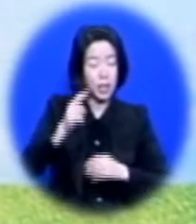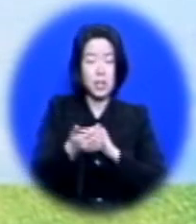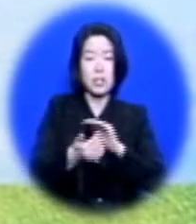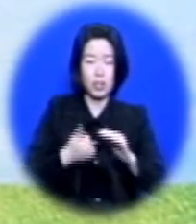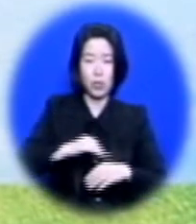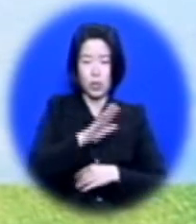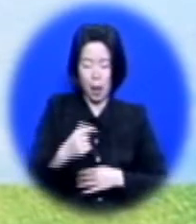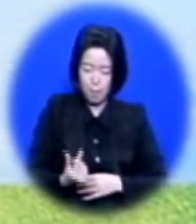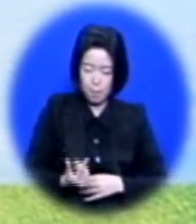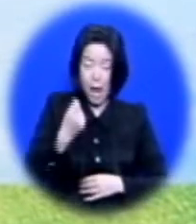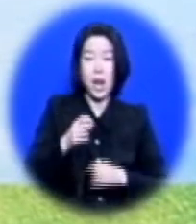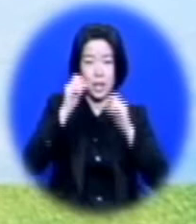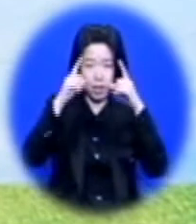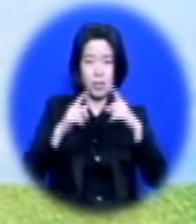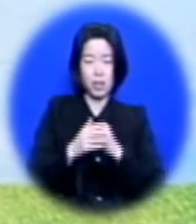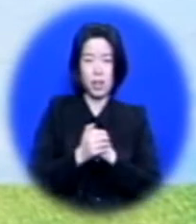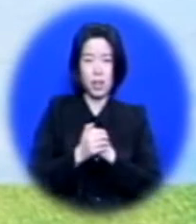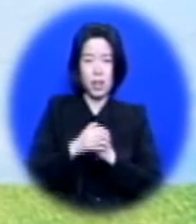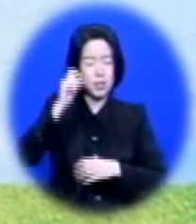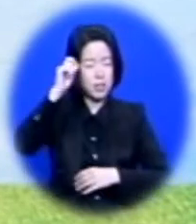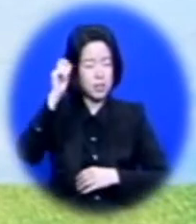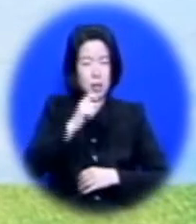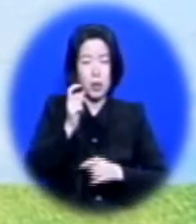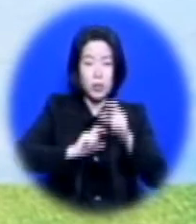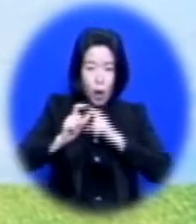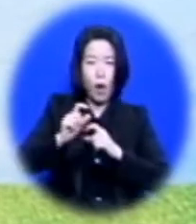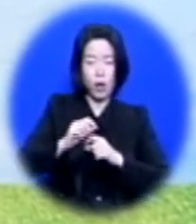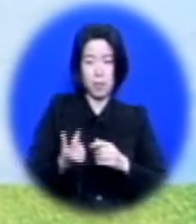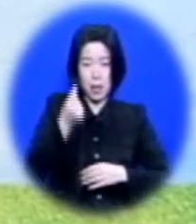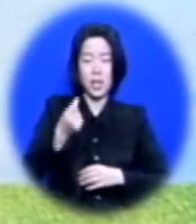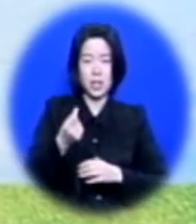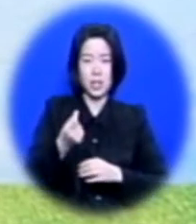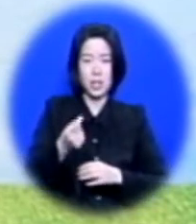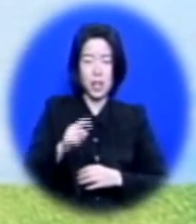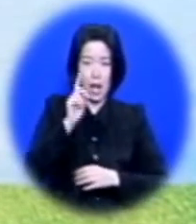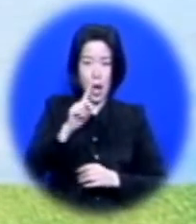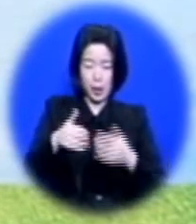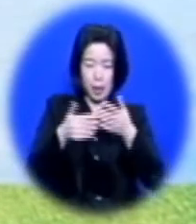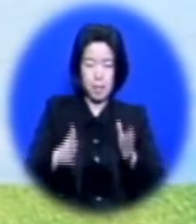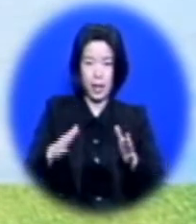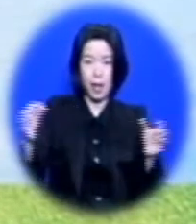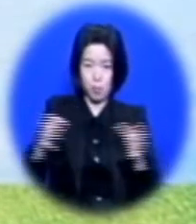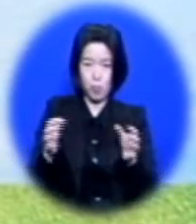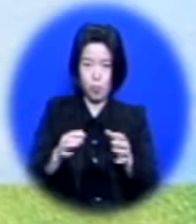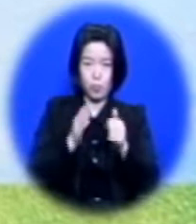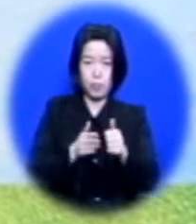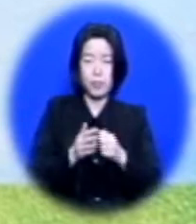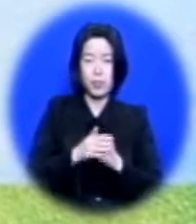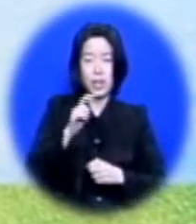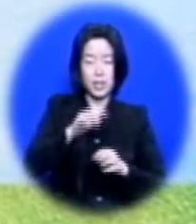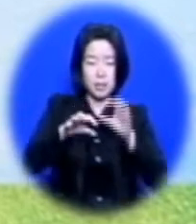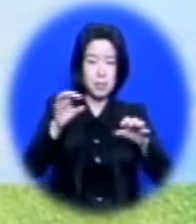일찍 일을 합시다 아주 3백여 도 덜 찌 그리고 우리 한 방에 모입시다 이 마을